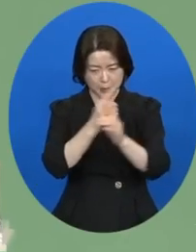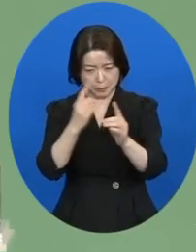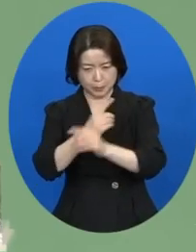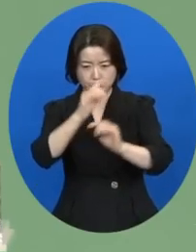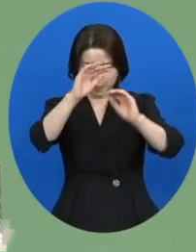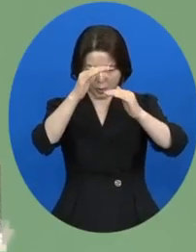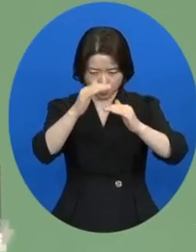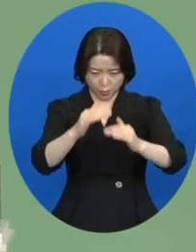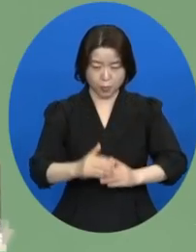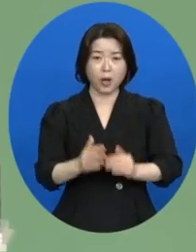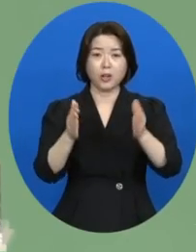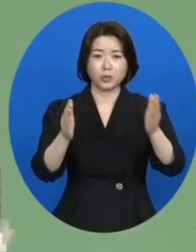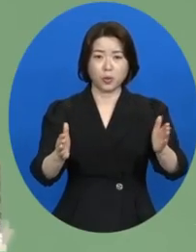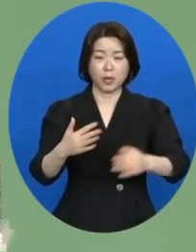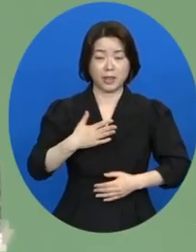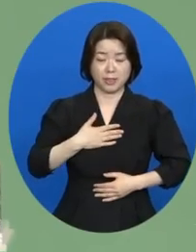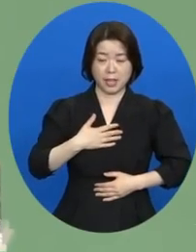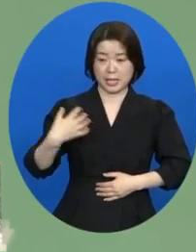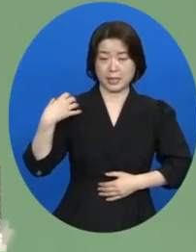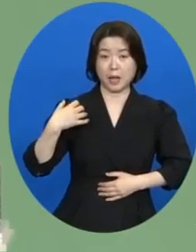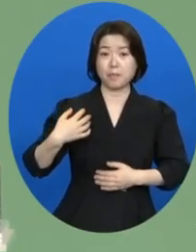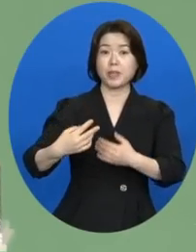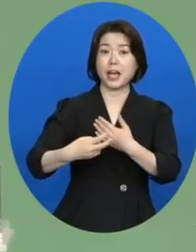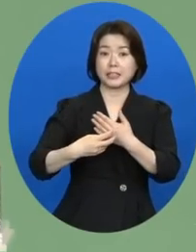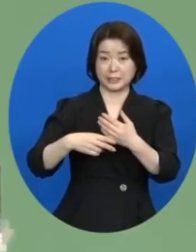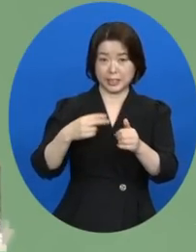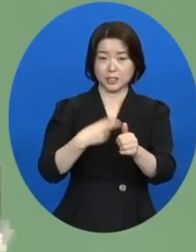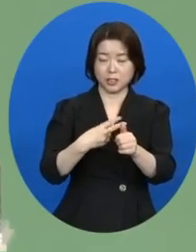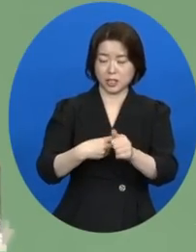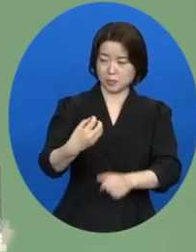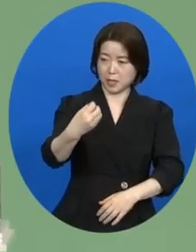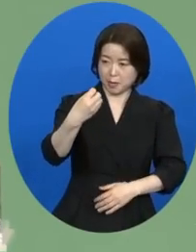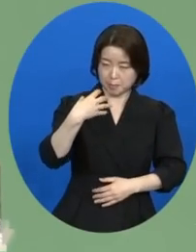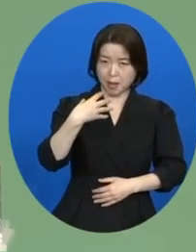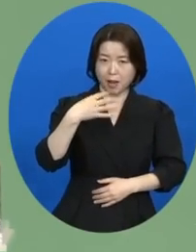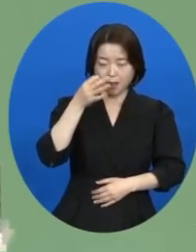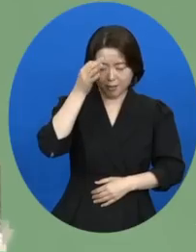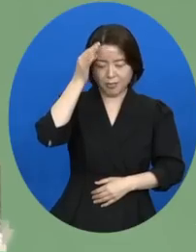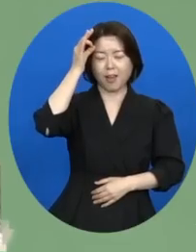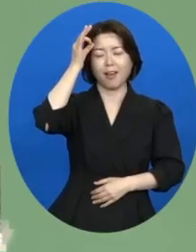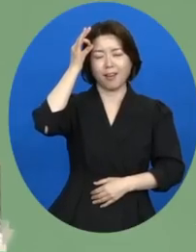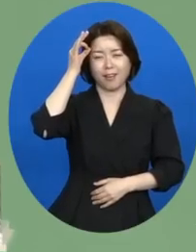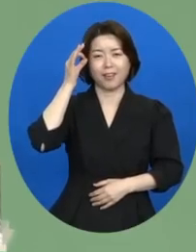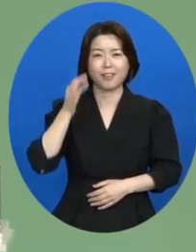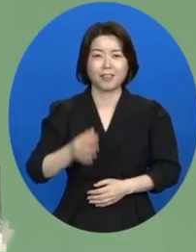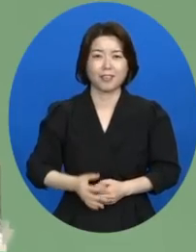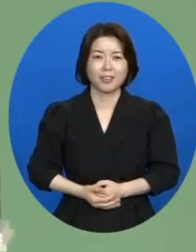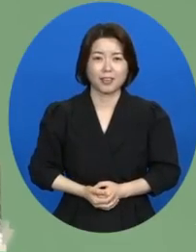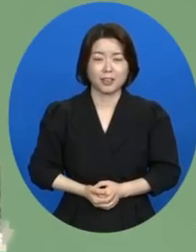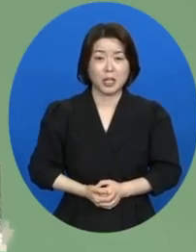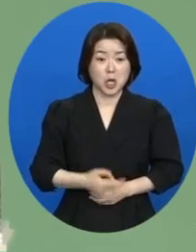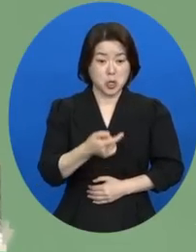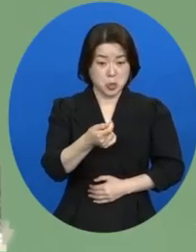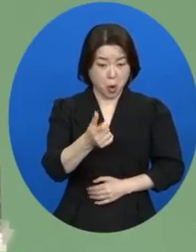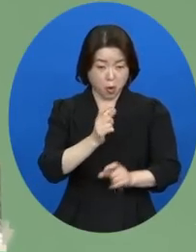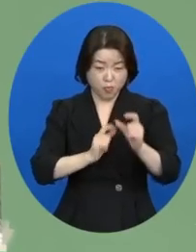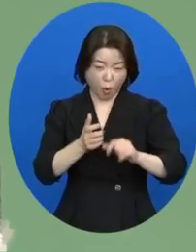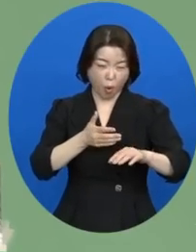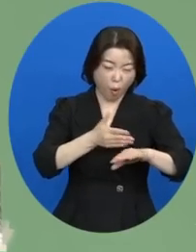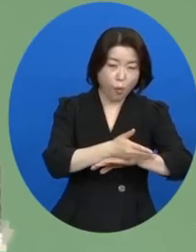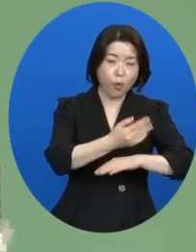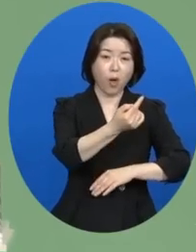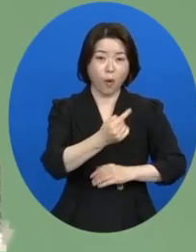과정에 저희 의사 선생님께서 제게 하신 말씀이 기억납니다. 조금만 더